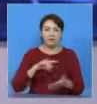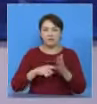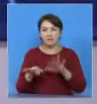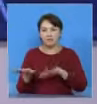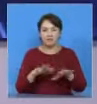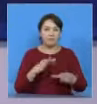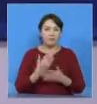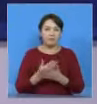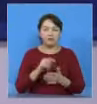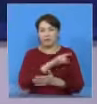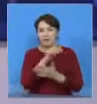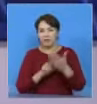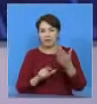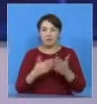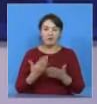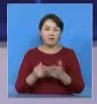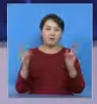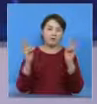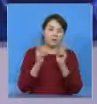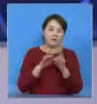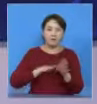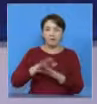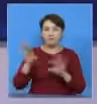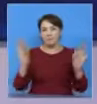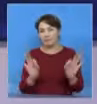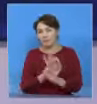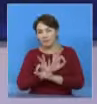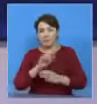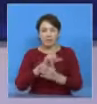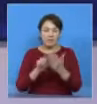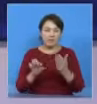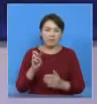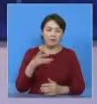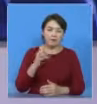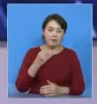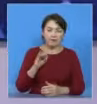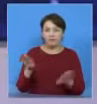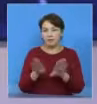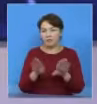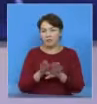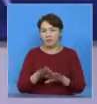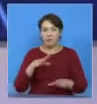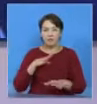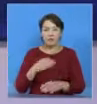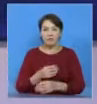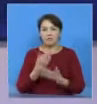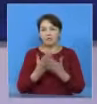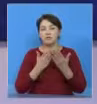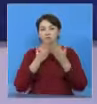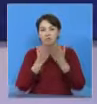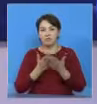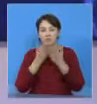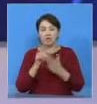пропаганда поэзии в рамках встречи были исполнены песни на стихи будь самой маханова и также состоялась выразительное чтение